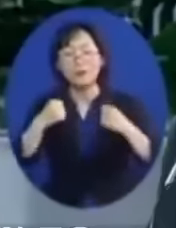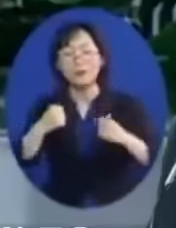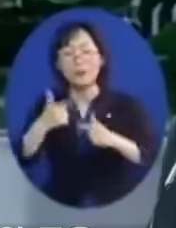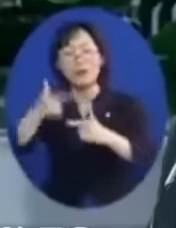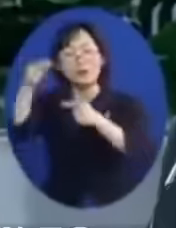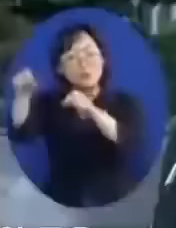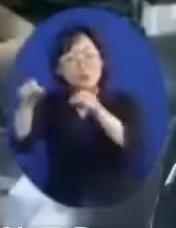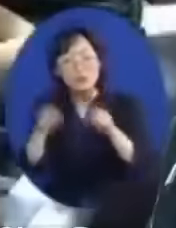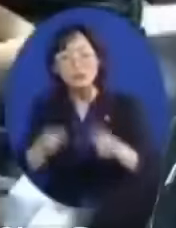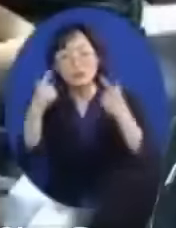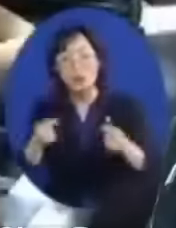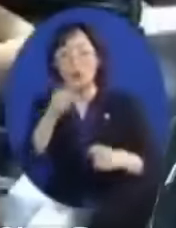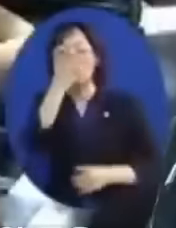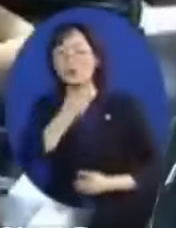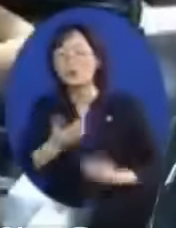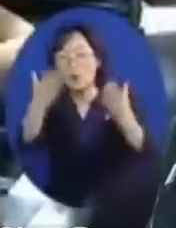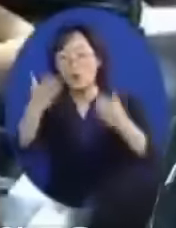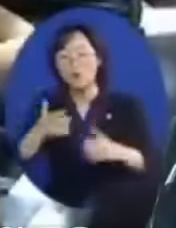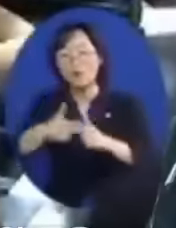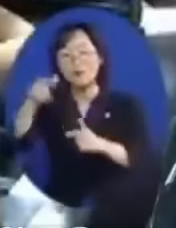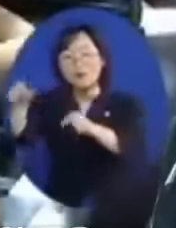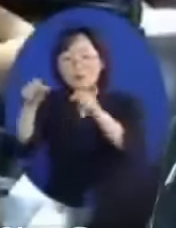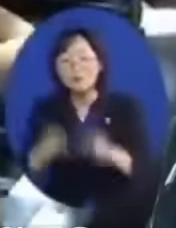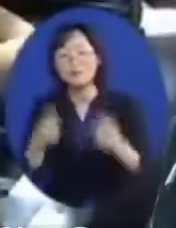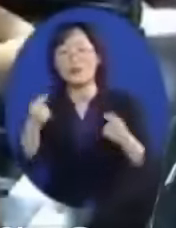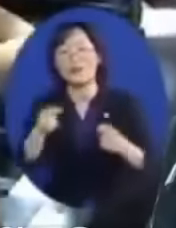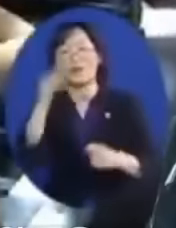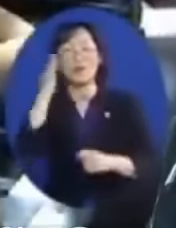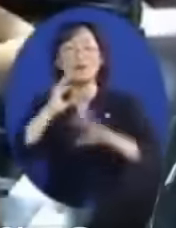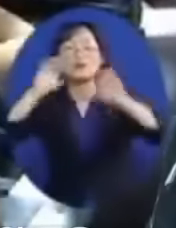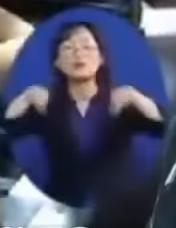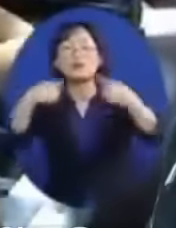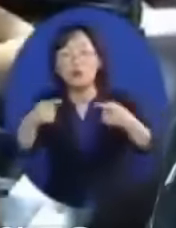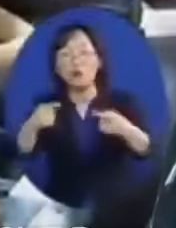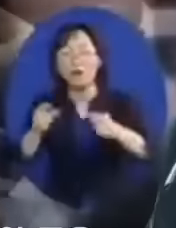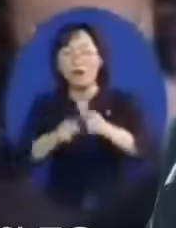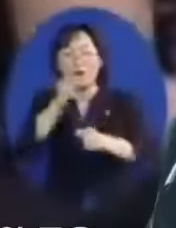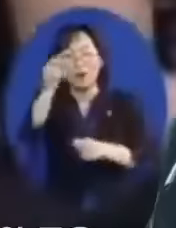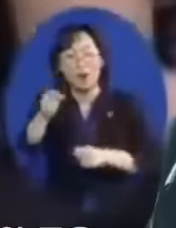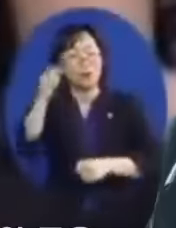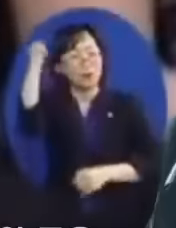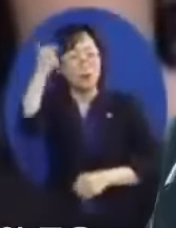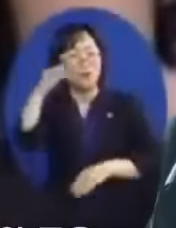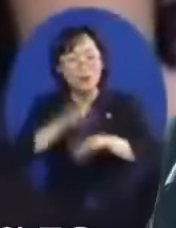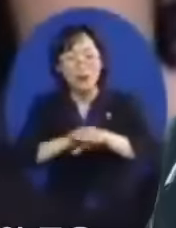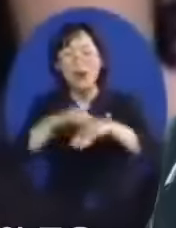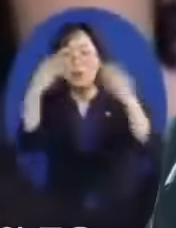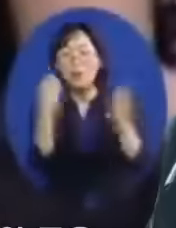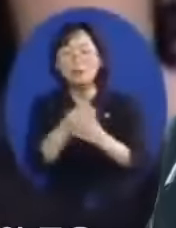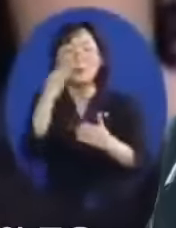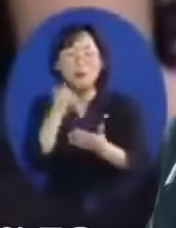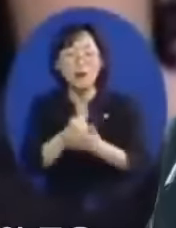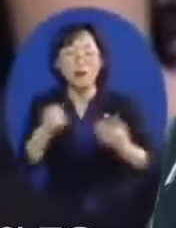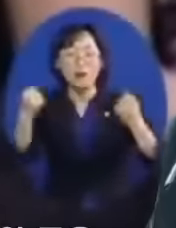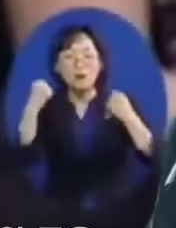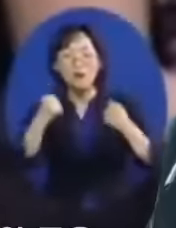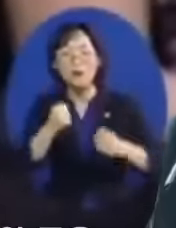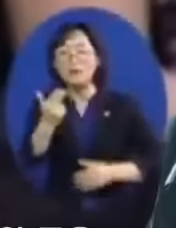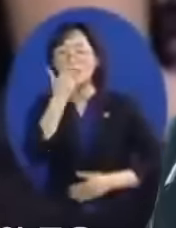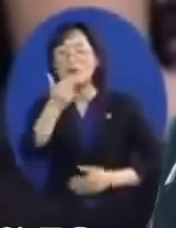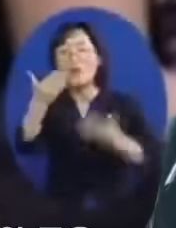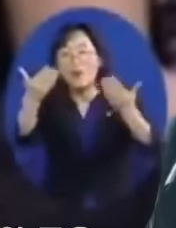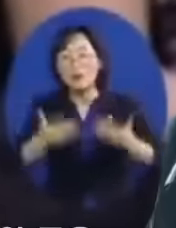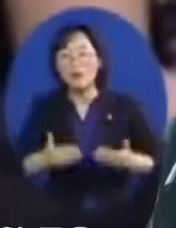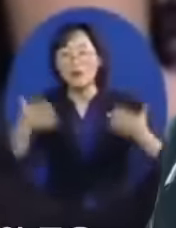예수님처럼 축복받게 되고 예수님처럼 천국 백성이 되어서 영혼이 잘됨같이 범사에 잘되며 강건하고 생명을